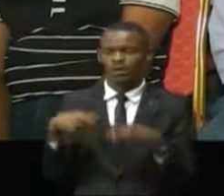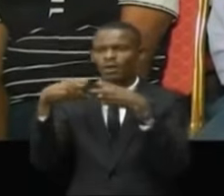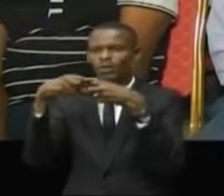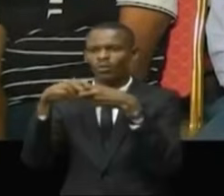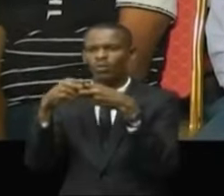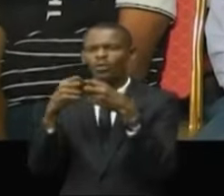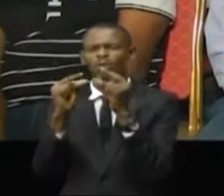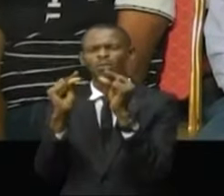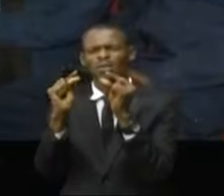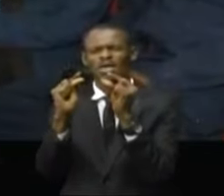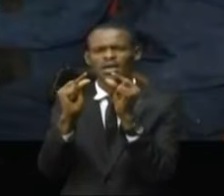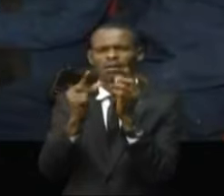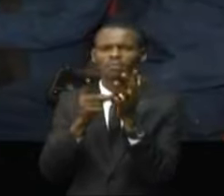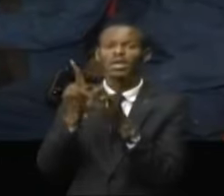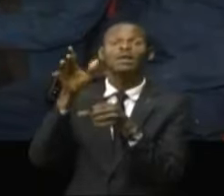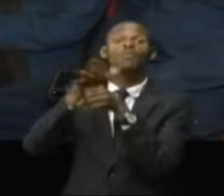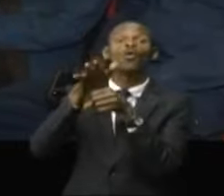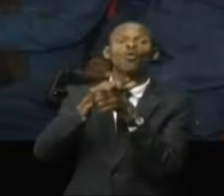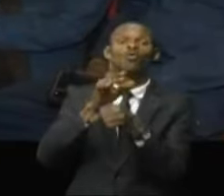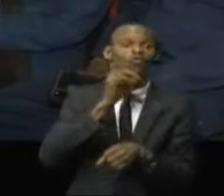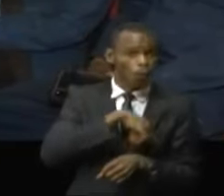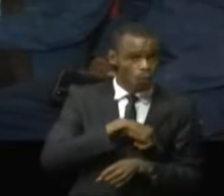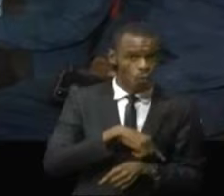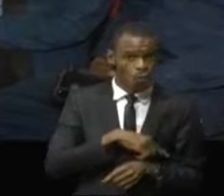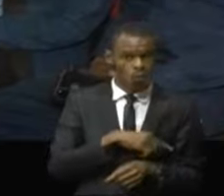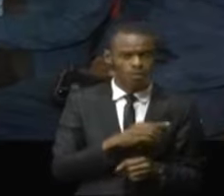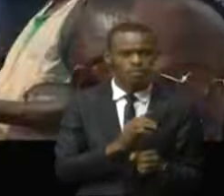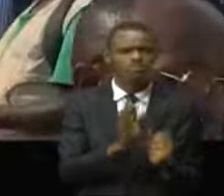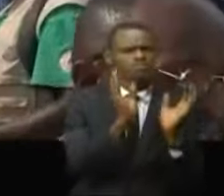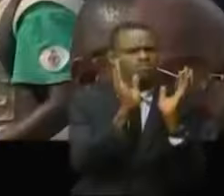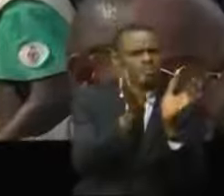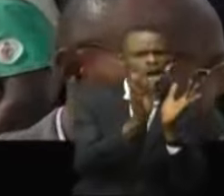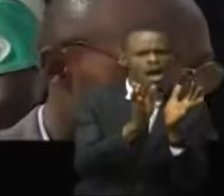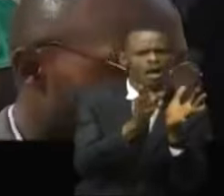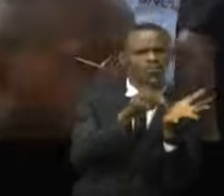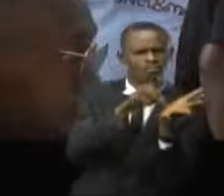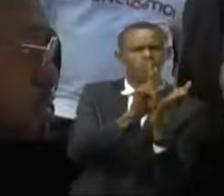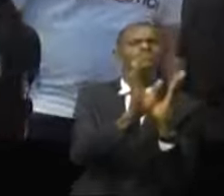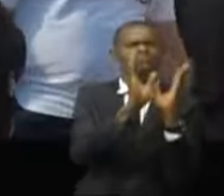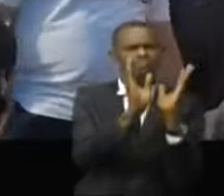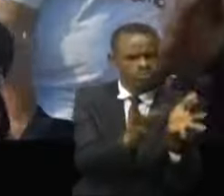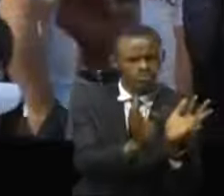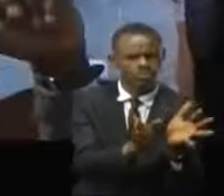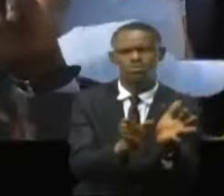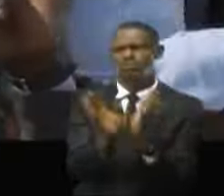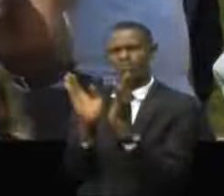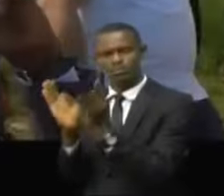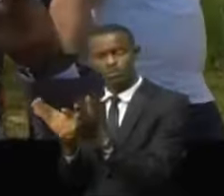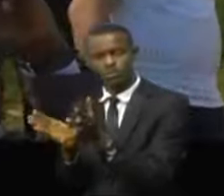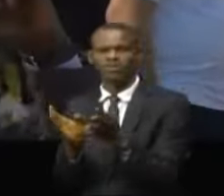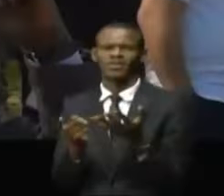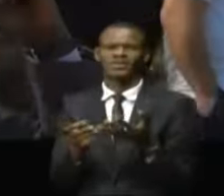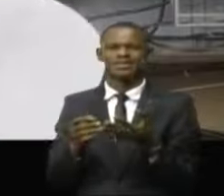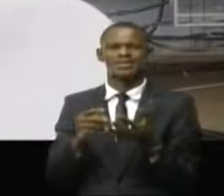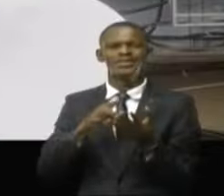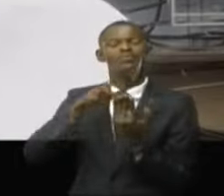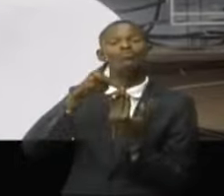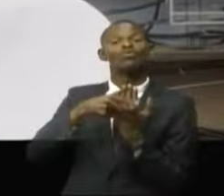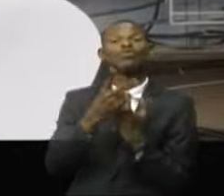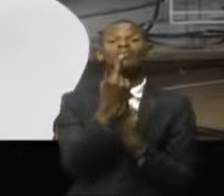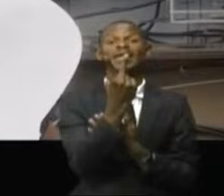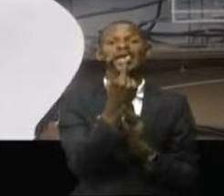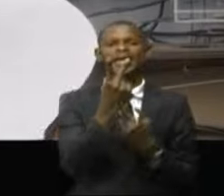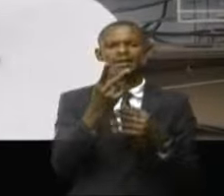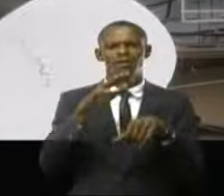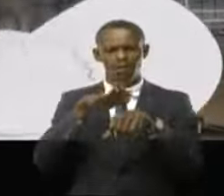conseil d'administration de la SNEL SA, ensemble avec le membre de la commission aménagement du territoire, infrastructure et